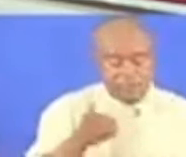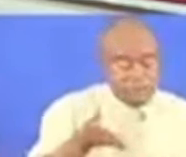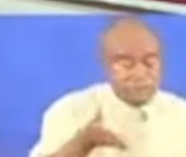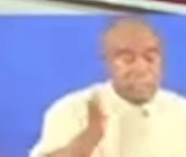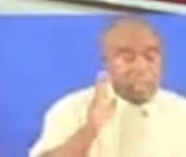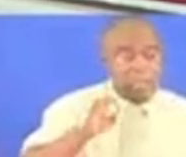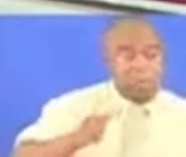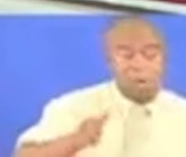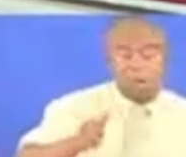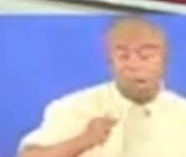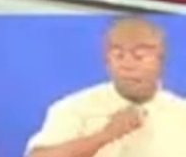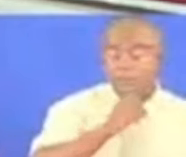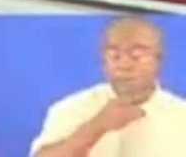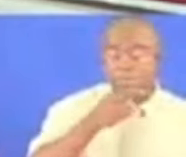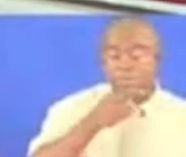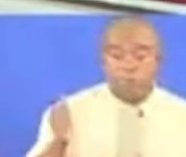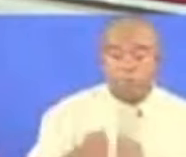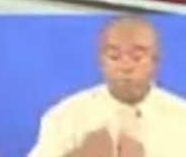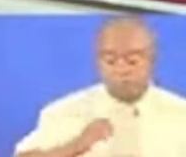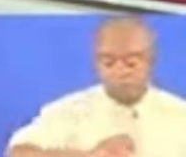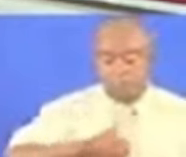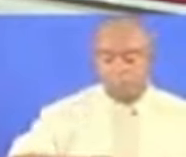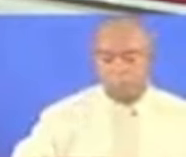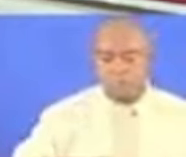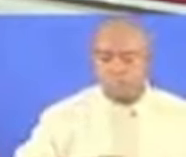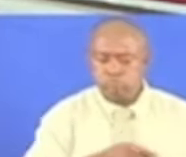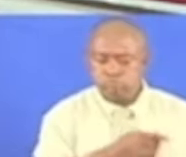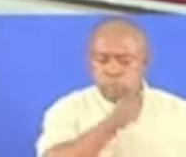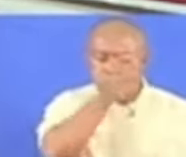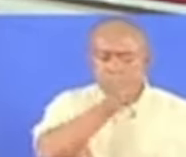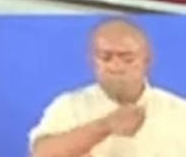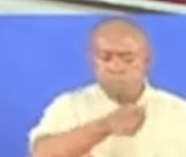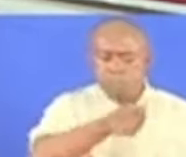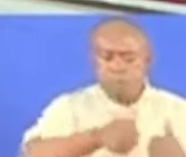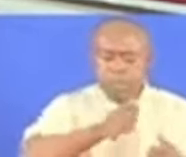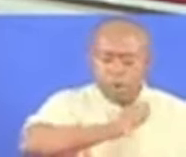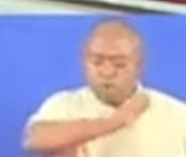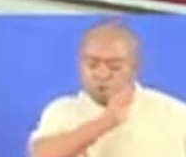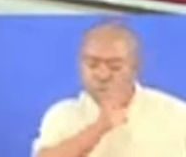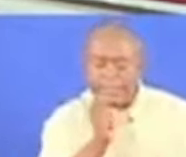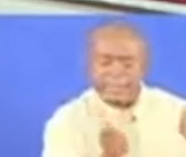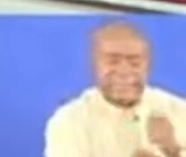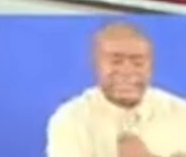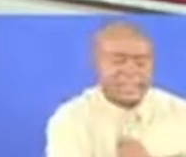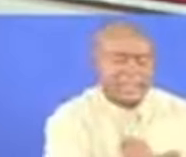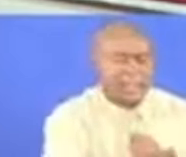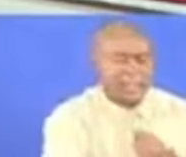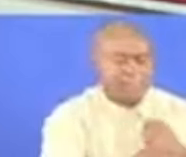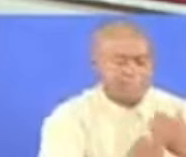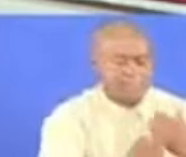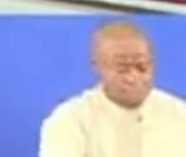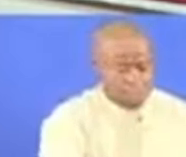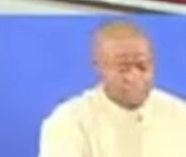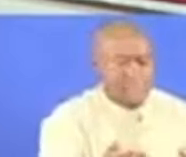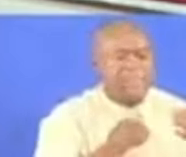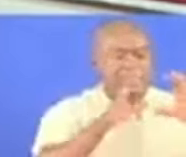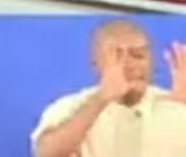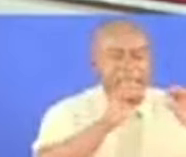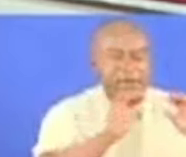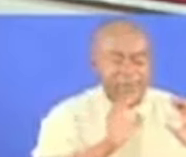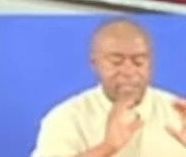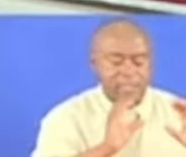2010 imer usu wag kombe kub adili taar IFA za timu Zao za kampen HIV serik ilip